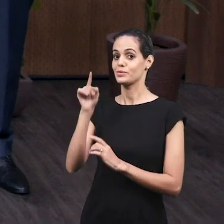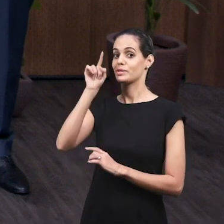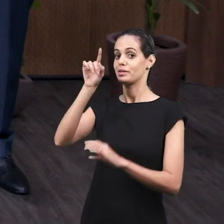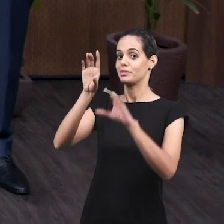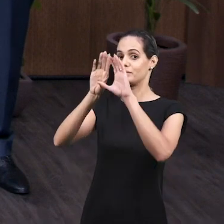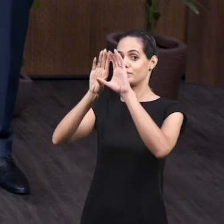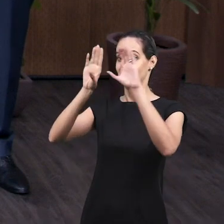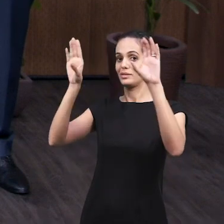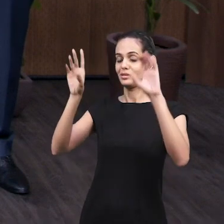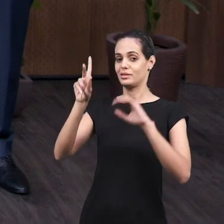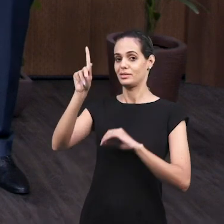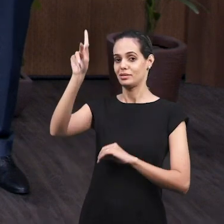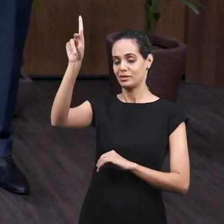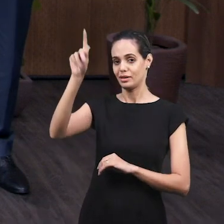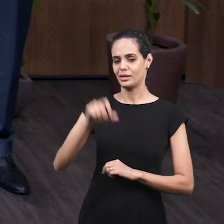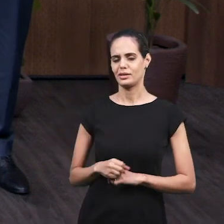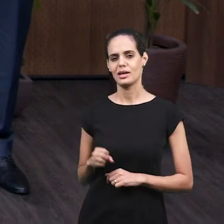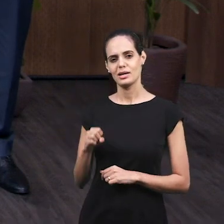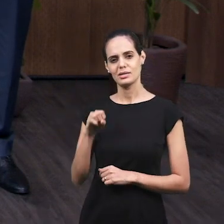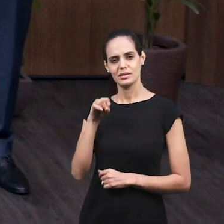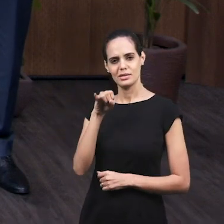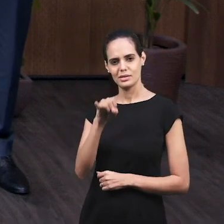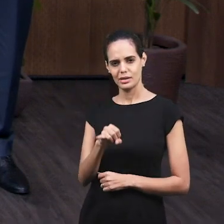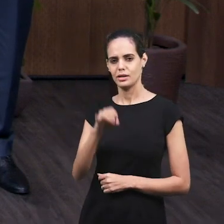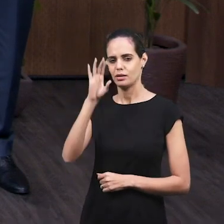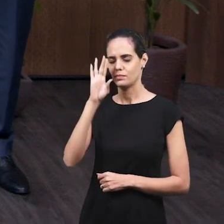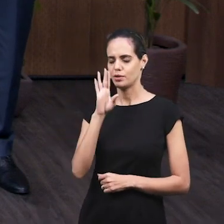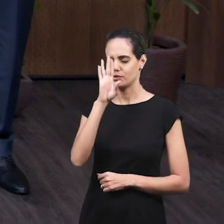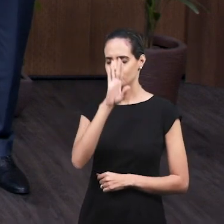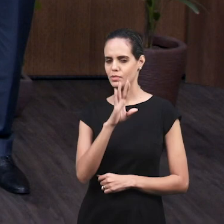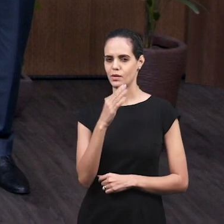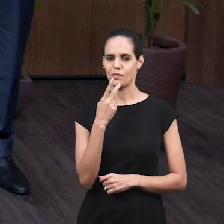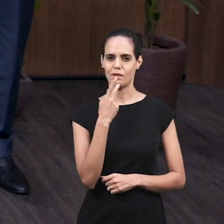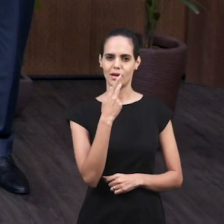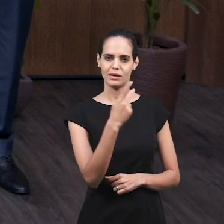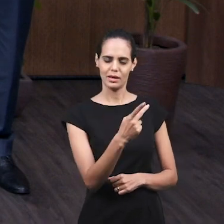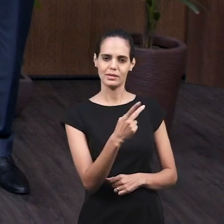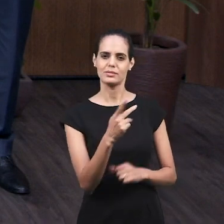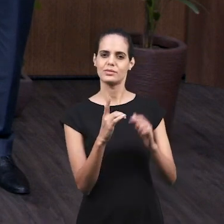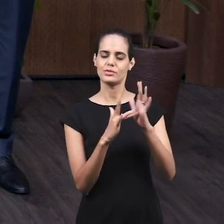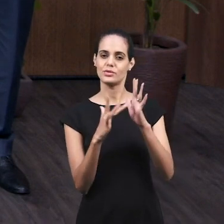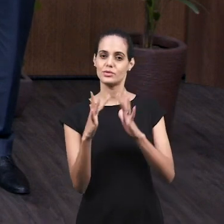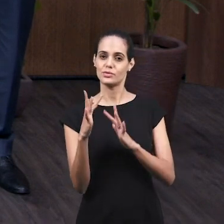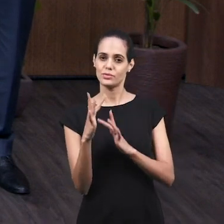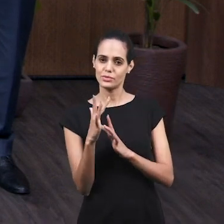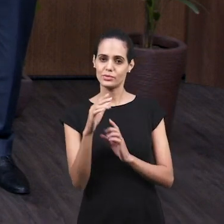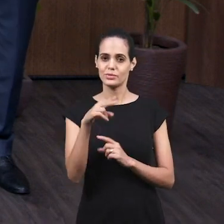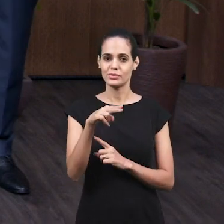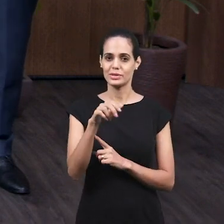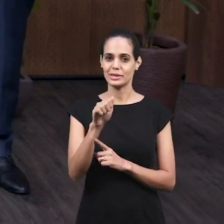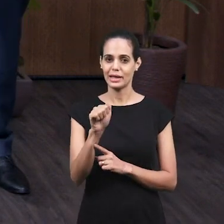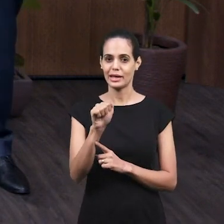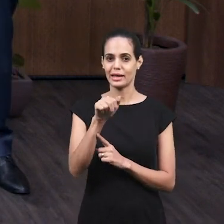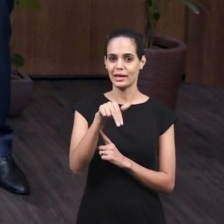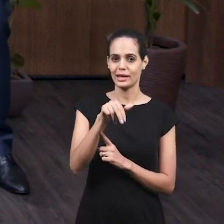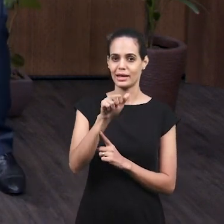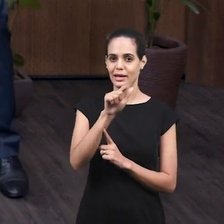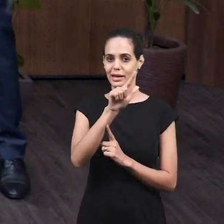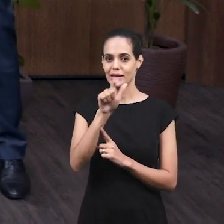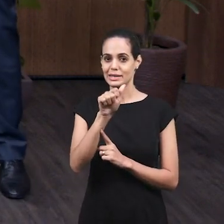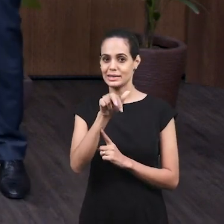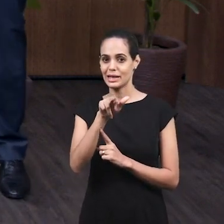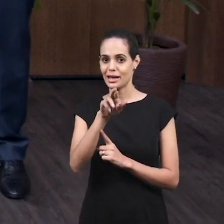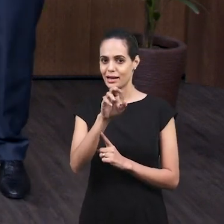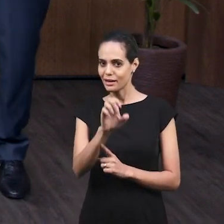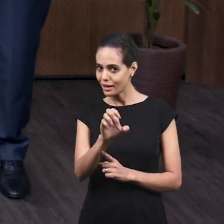faux s'il disait Jésus de Nazareth, mais il est allé au-delà de la lettre de l'historique. Il est entré dans la